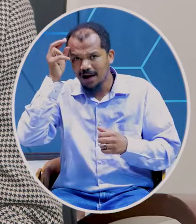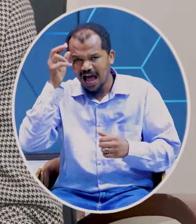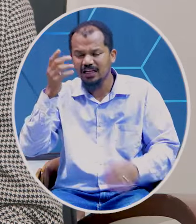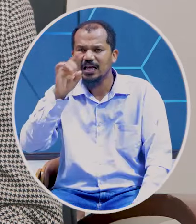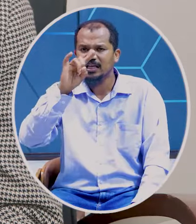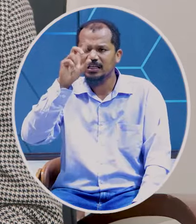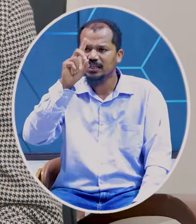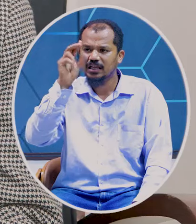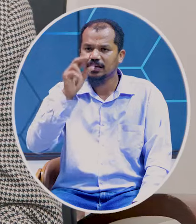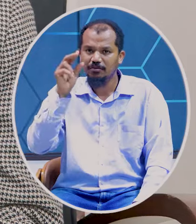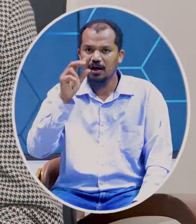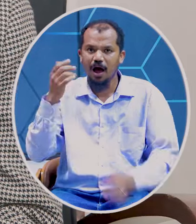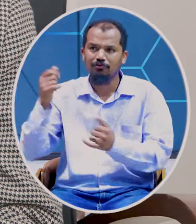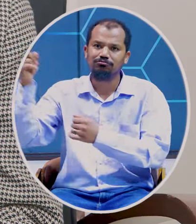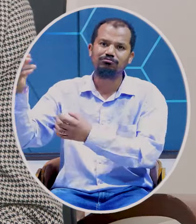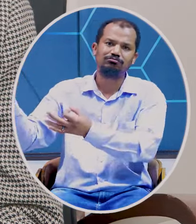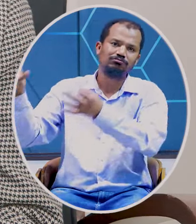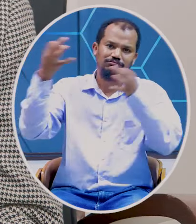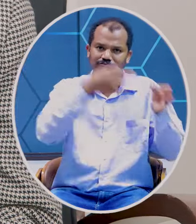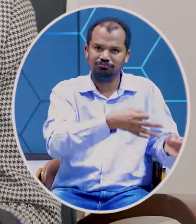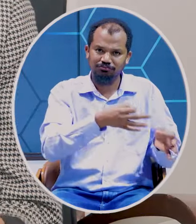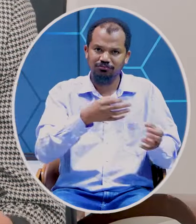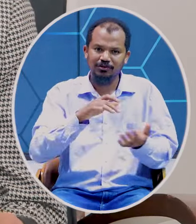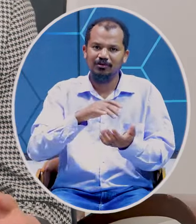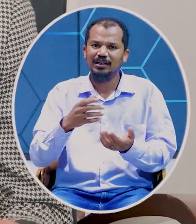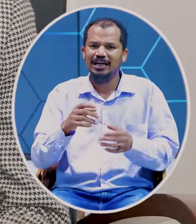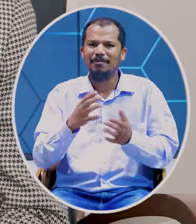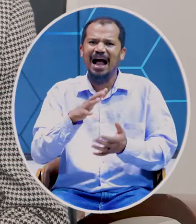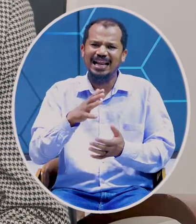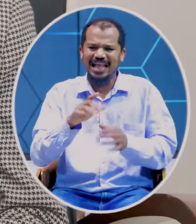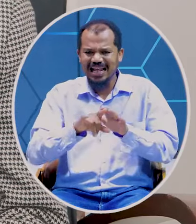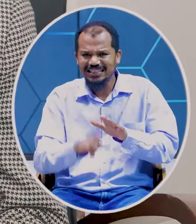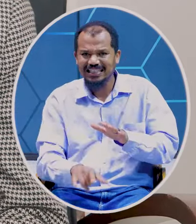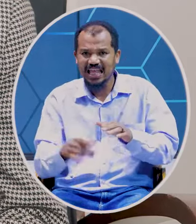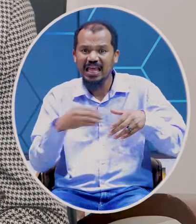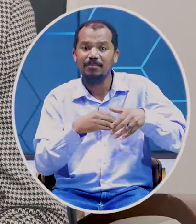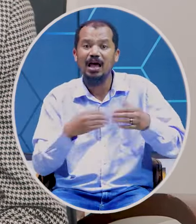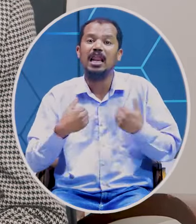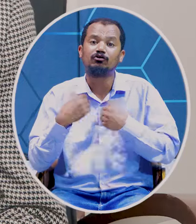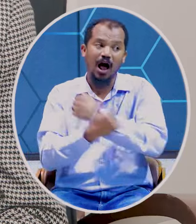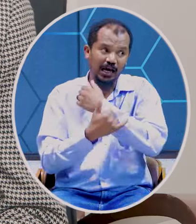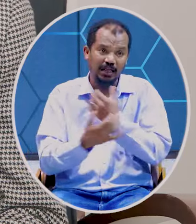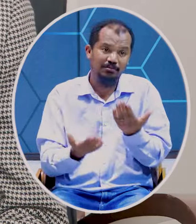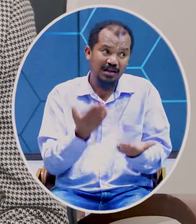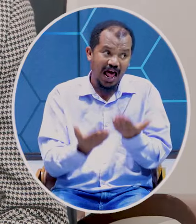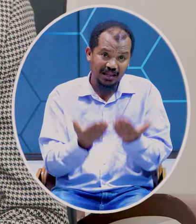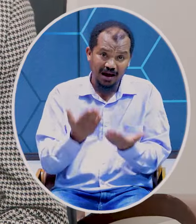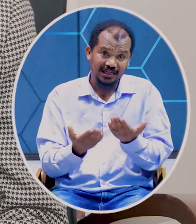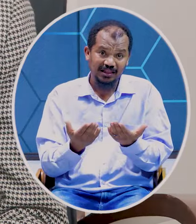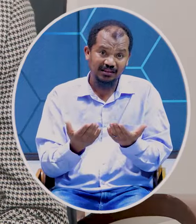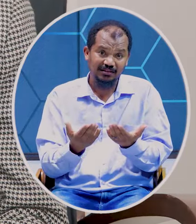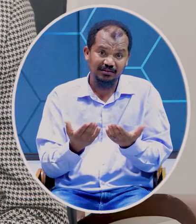ባህል ዘይቤ የምንላቸው ነገሮች አሁን ወደኛ ተጋብተዋል ወደ ማከለኛና ዝቅተኛ ገቢ ወዳላቸው ሀገራት